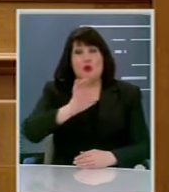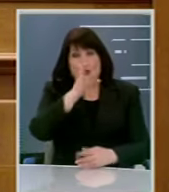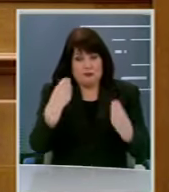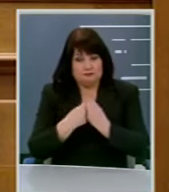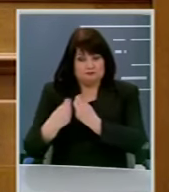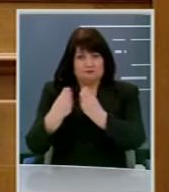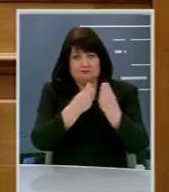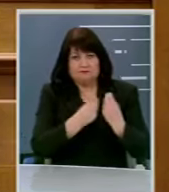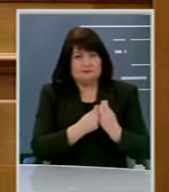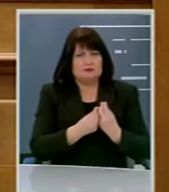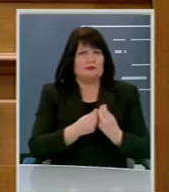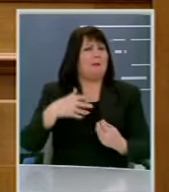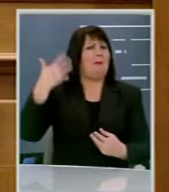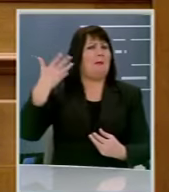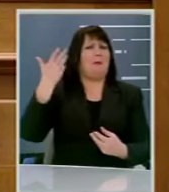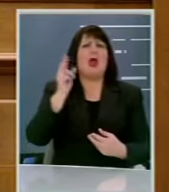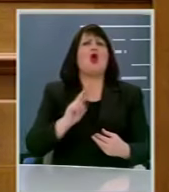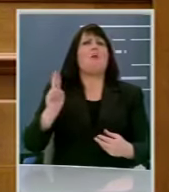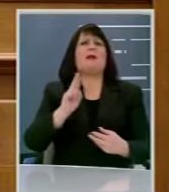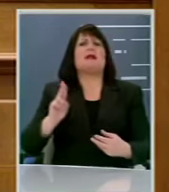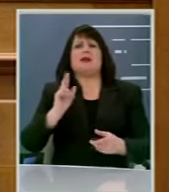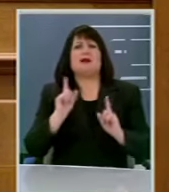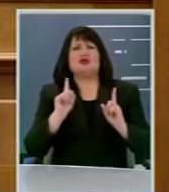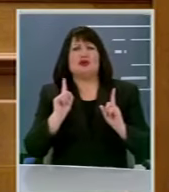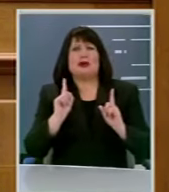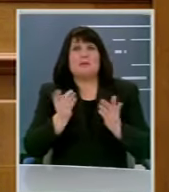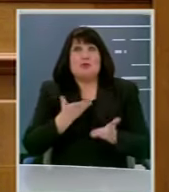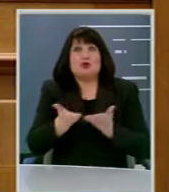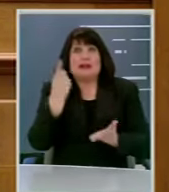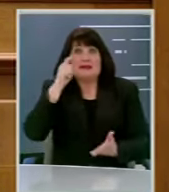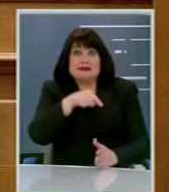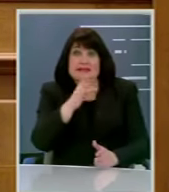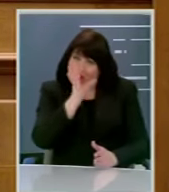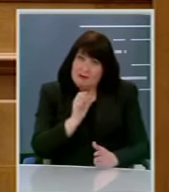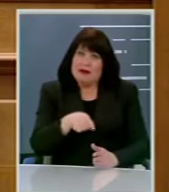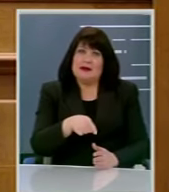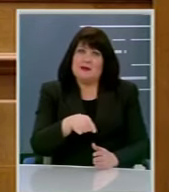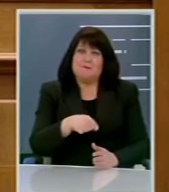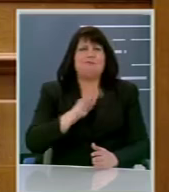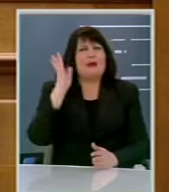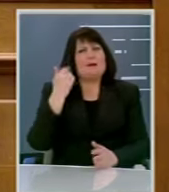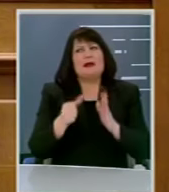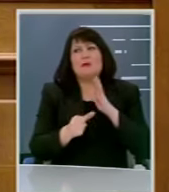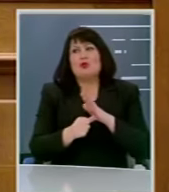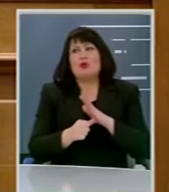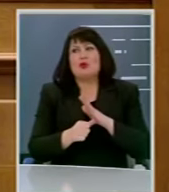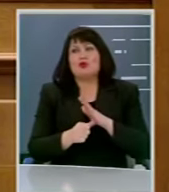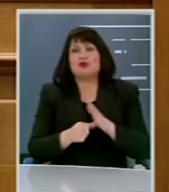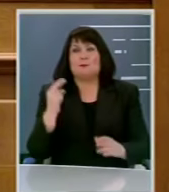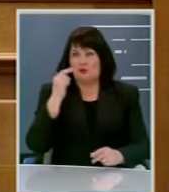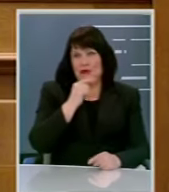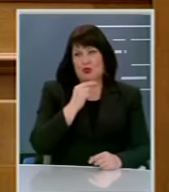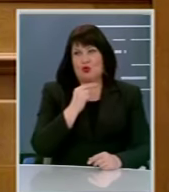καθεστώς. Δεν είναι ρομαντικές, είναι ρεαλιστικές. Απλώς εσείς δεν τις ξέρατε. Όπως λοιπόν κάποιος πάλι ποτέ πρόεδρος και